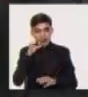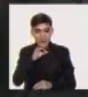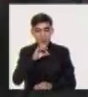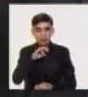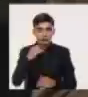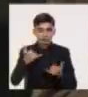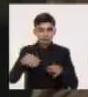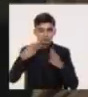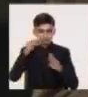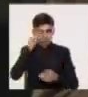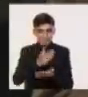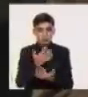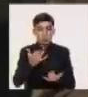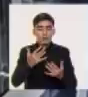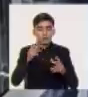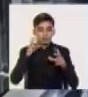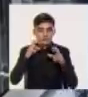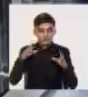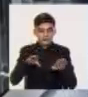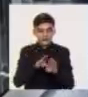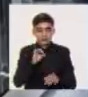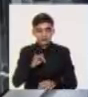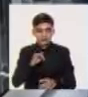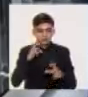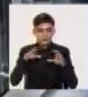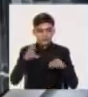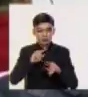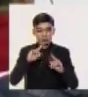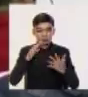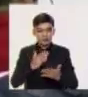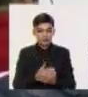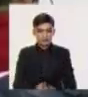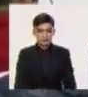Сколько университетов закрылось и что стало с их студентами?